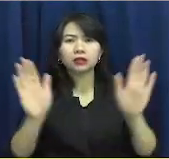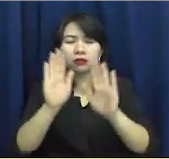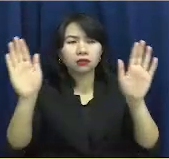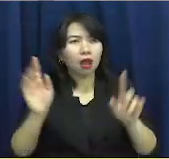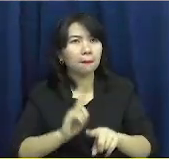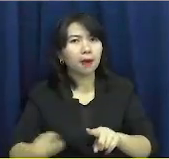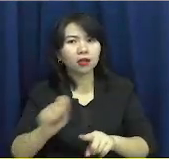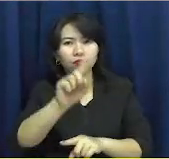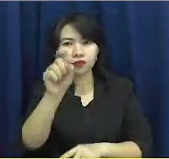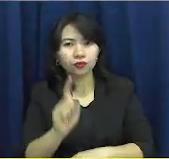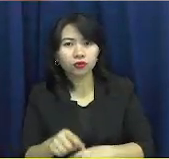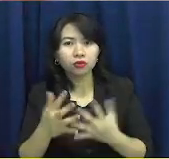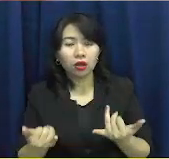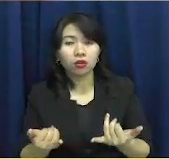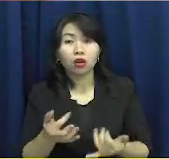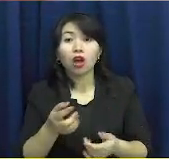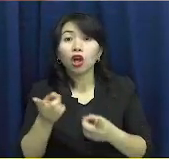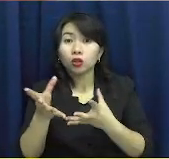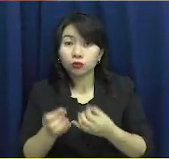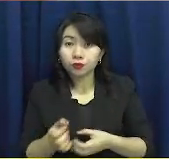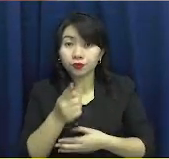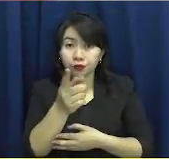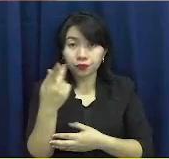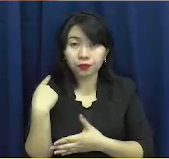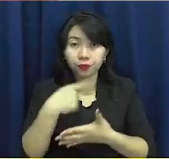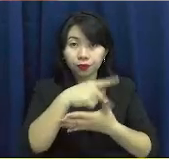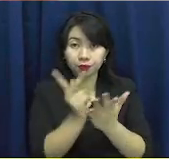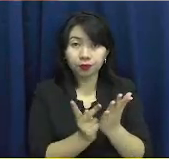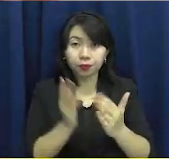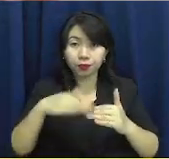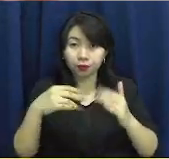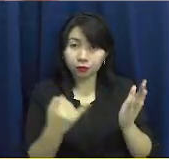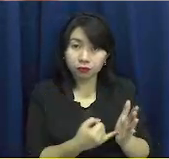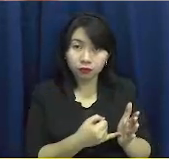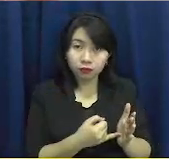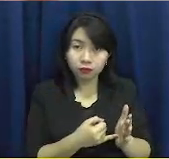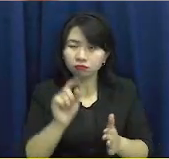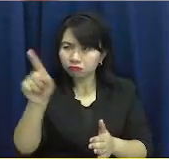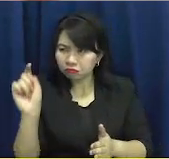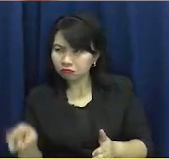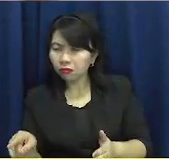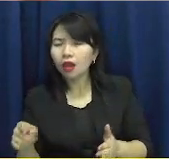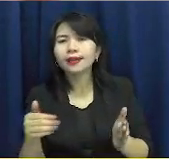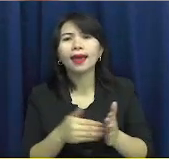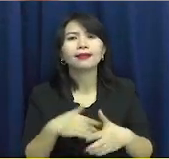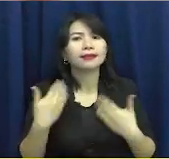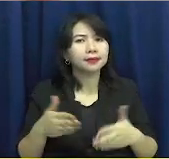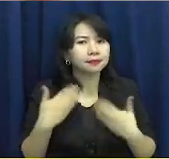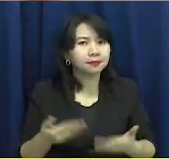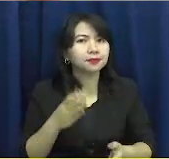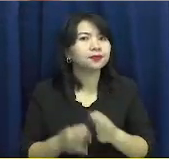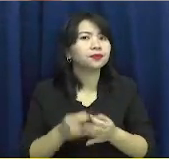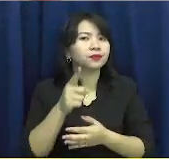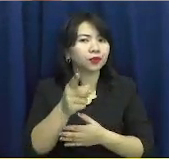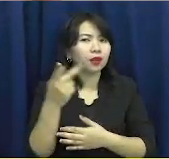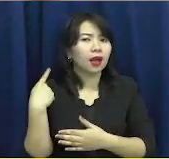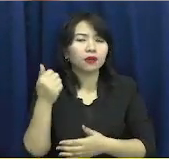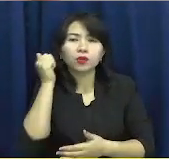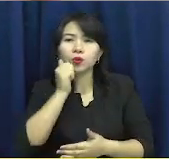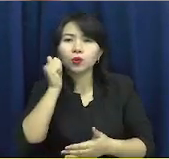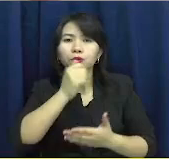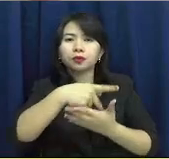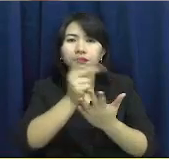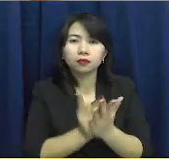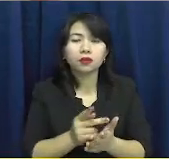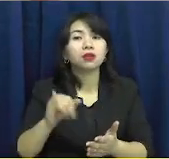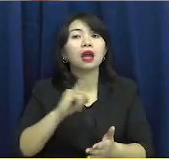tanong, lahat ba tayo ay may bahagi doon? Alam niyo po mga kapatid, masaya kapag meron kang bahagi. Kaya di ba, in-emphasize ko po sa inyo